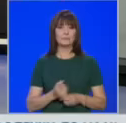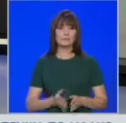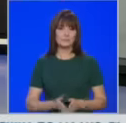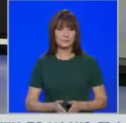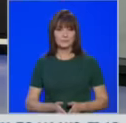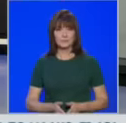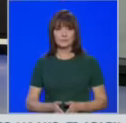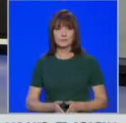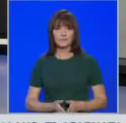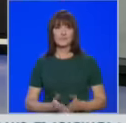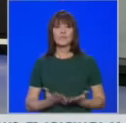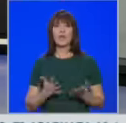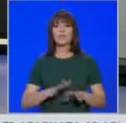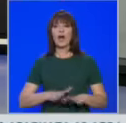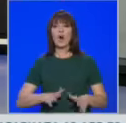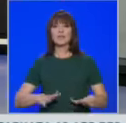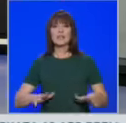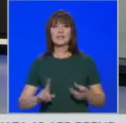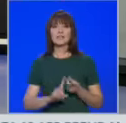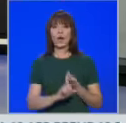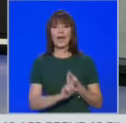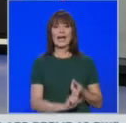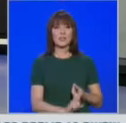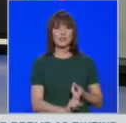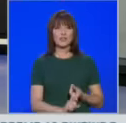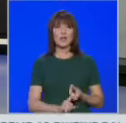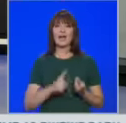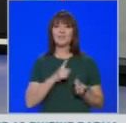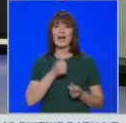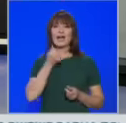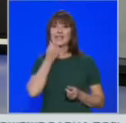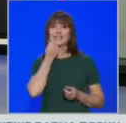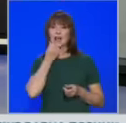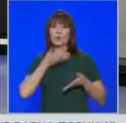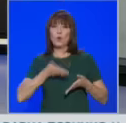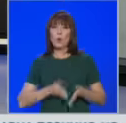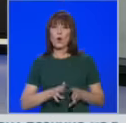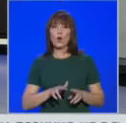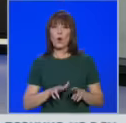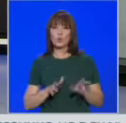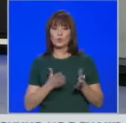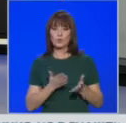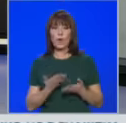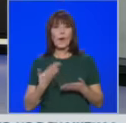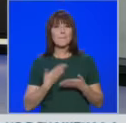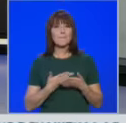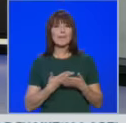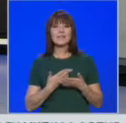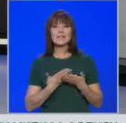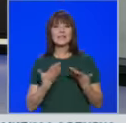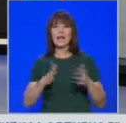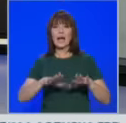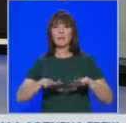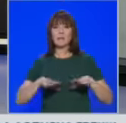малко в новините. А каква е обстановката в Крепча, родното село на Нургюл, и как близките й приеха